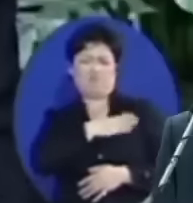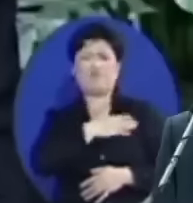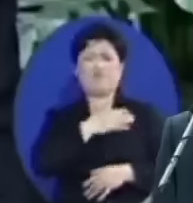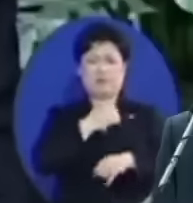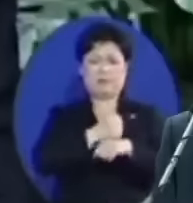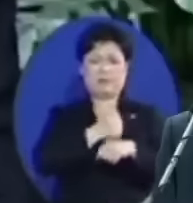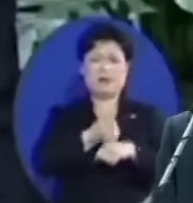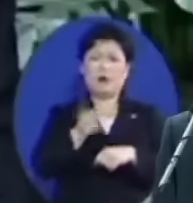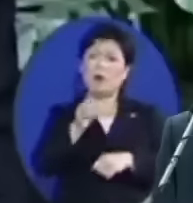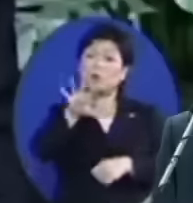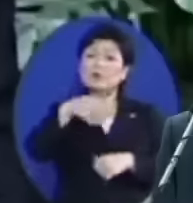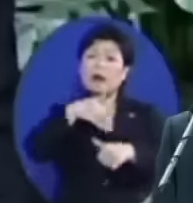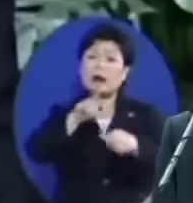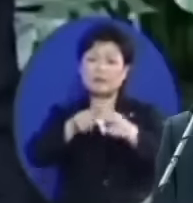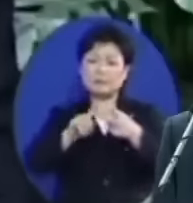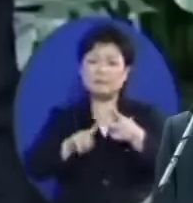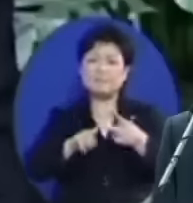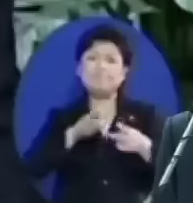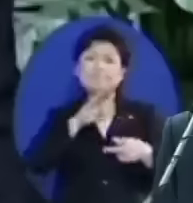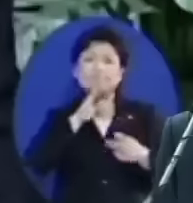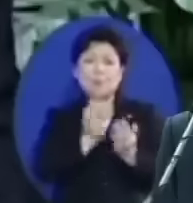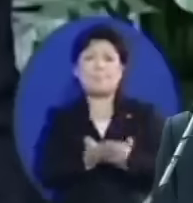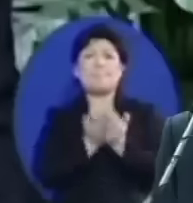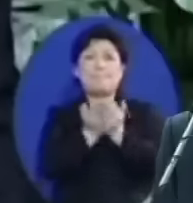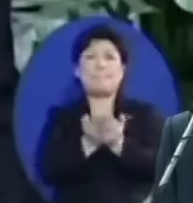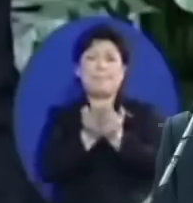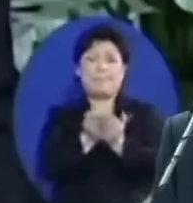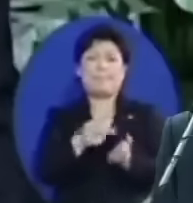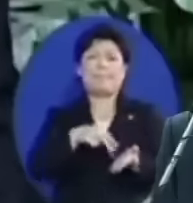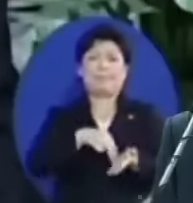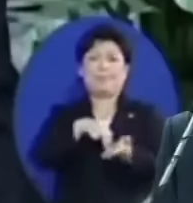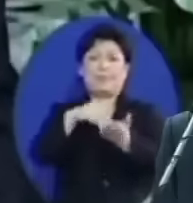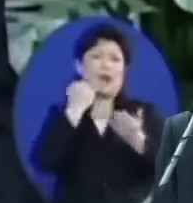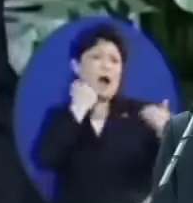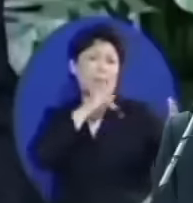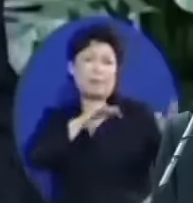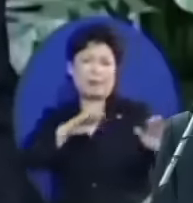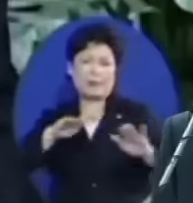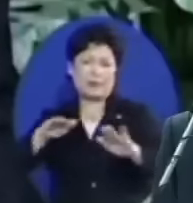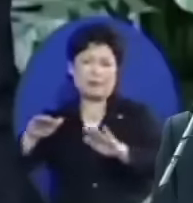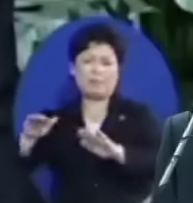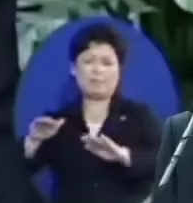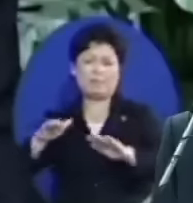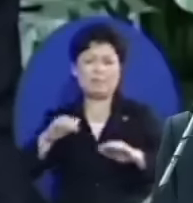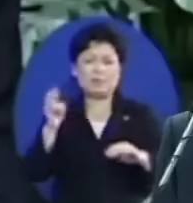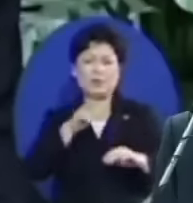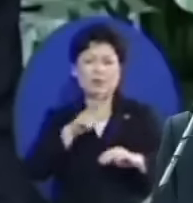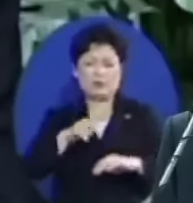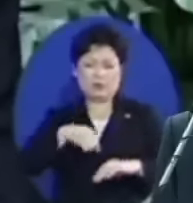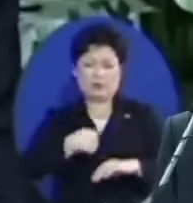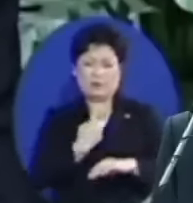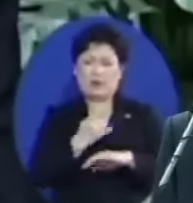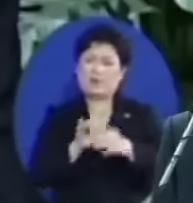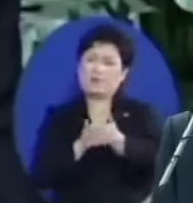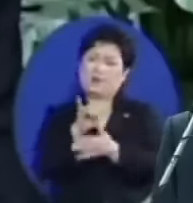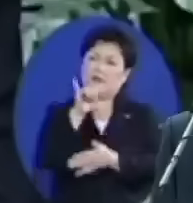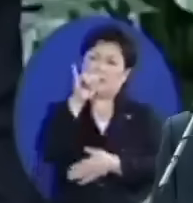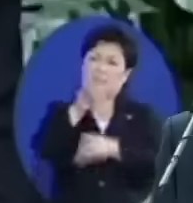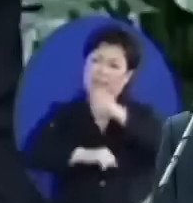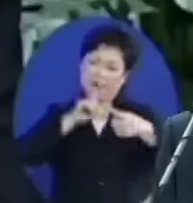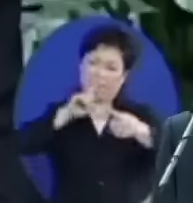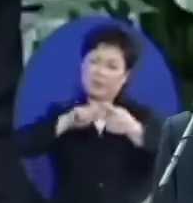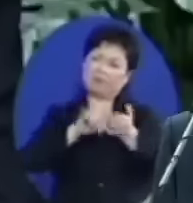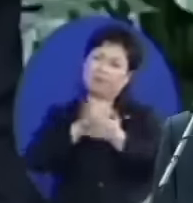있어서 어디를 가든지 그 요트를 타고서 바다 위를 달릴 수 있으며 자가용 비행기가 있어서 어디든지 날아갈 수